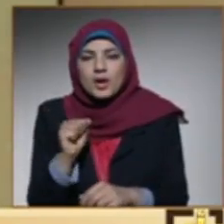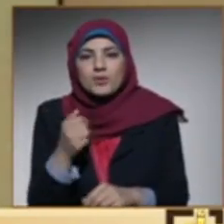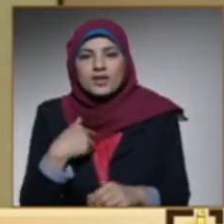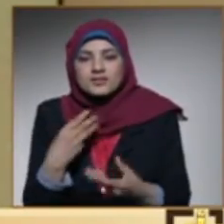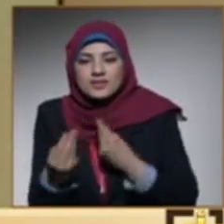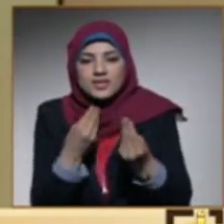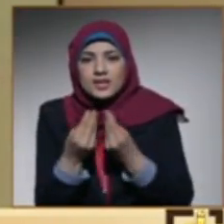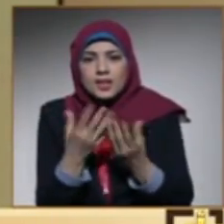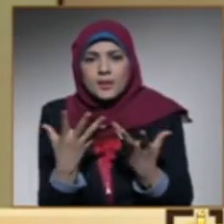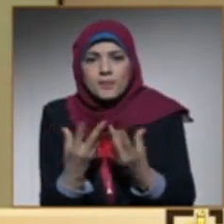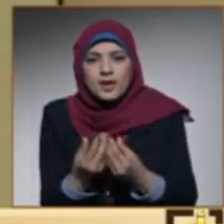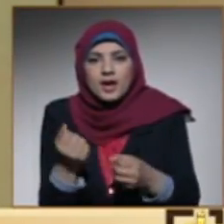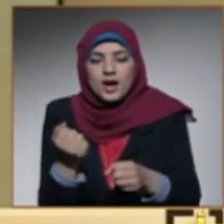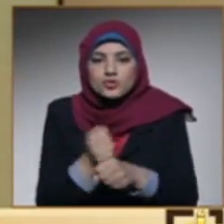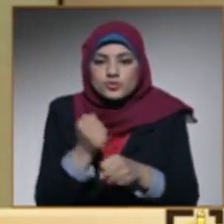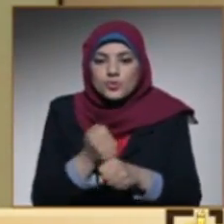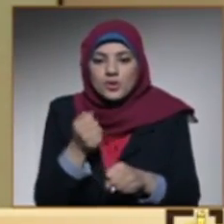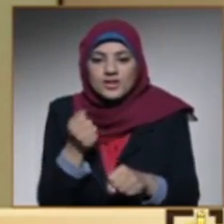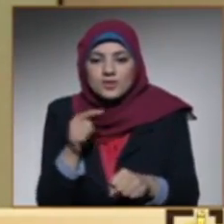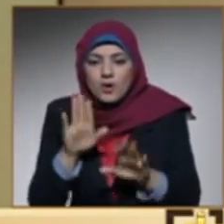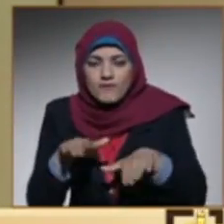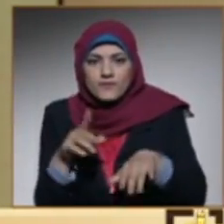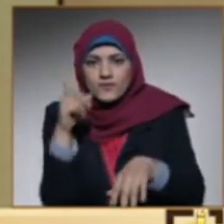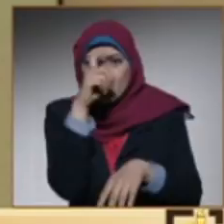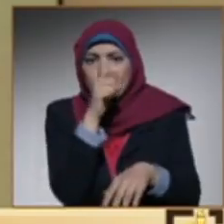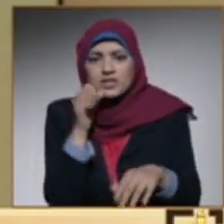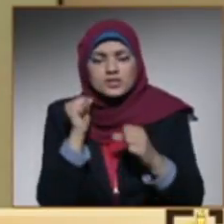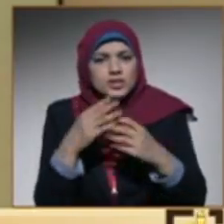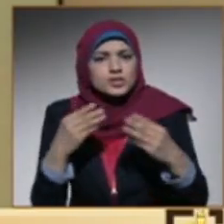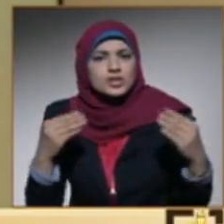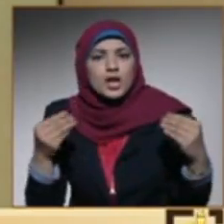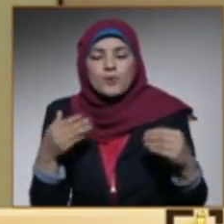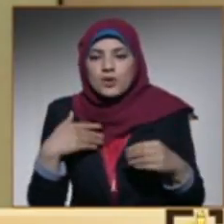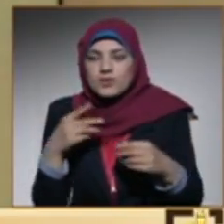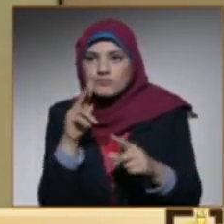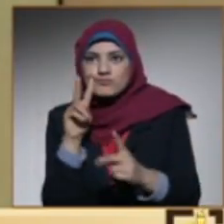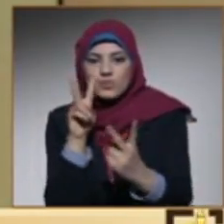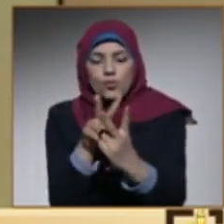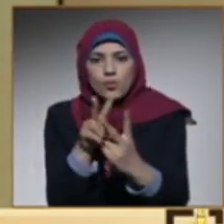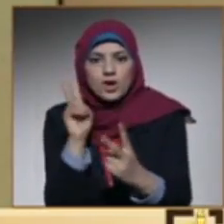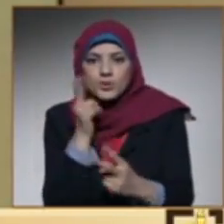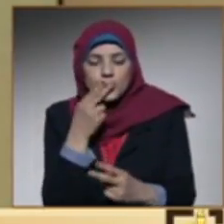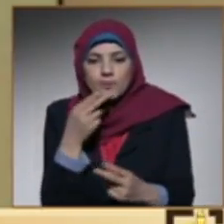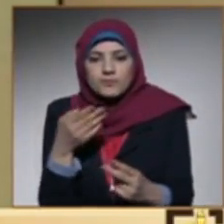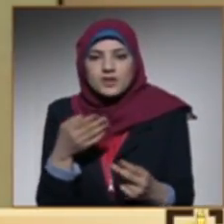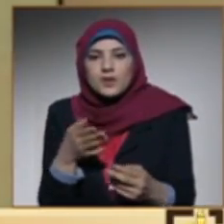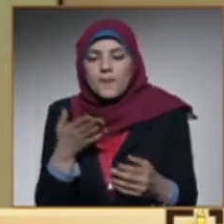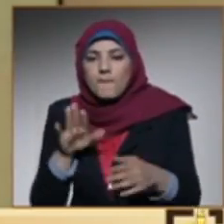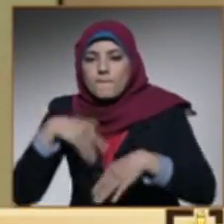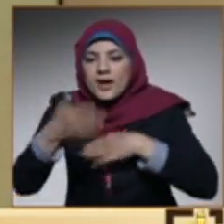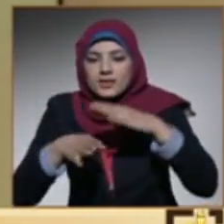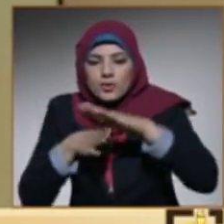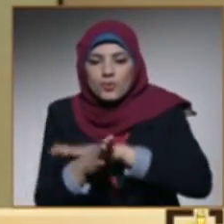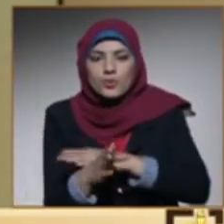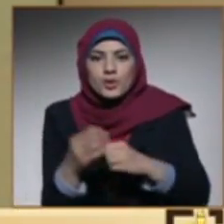الفئة بعد التعليم اللي فيه صعوبات كبيرة وكتيرة جدا بيقابلوها ومشاكل أكتر، بعد كده بيخرج للمجتمع وبيبقى